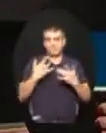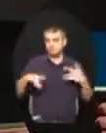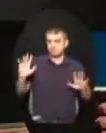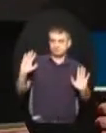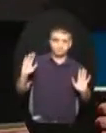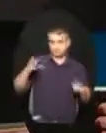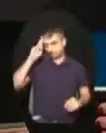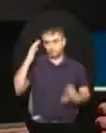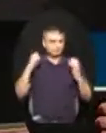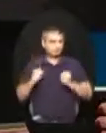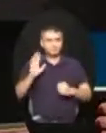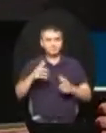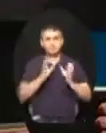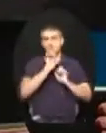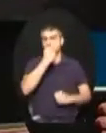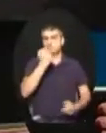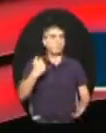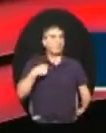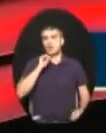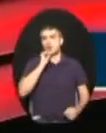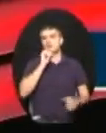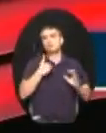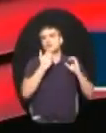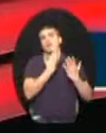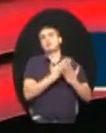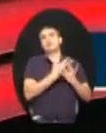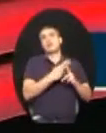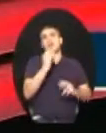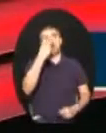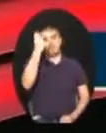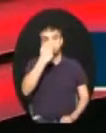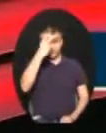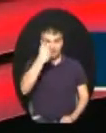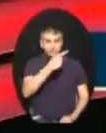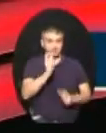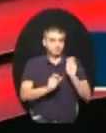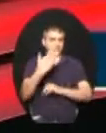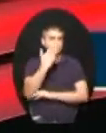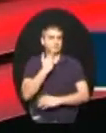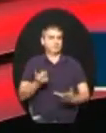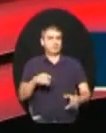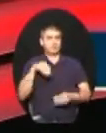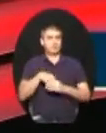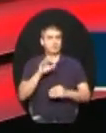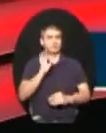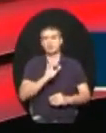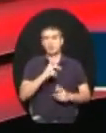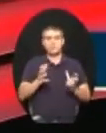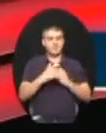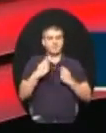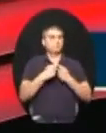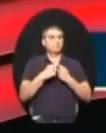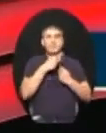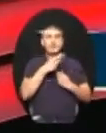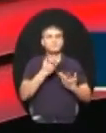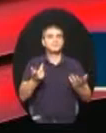אומרת, גם הליכוד בוודאי, אבל גם המחנה הציוני, אנחנו לא רוצים להסתמך רק על קולות הערבים. הערבים הם אזרחי מדינת ישראל, הבוחרים של המחנה המשותף